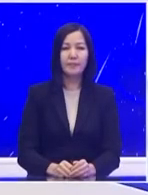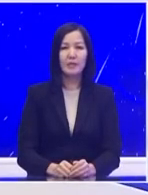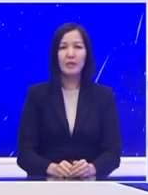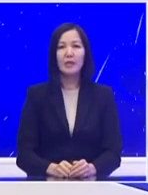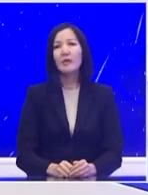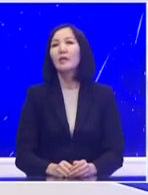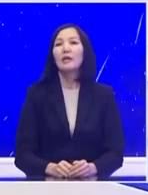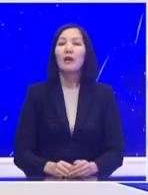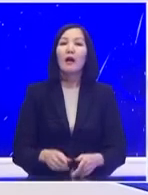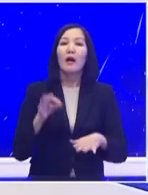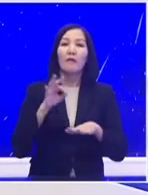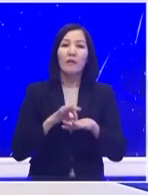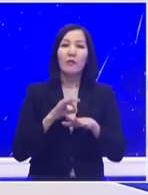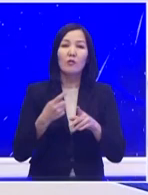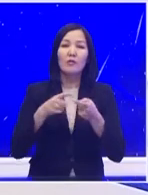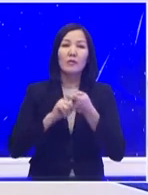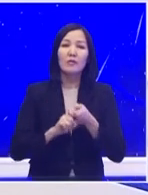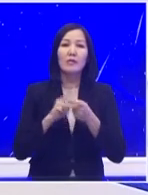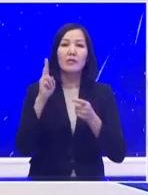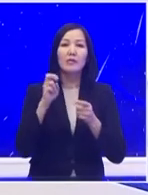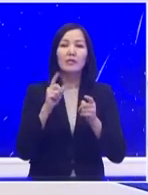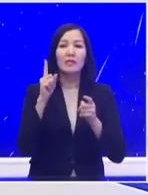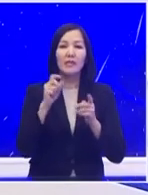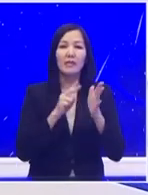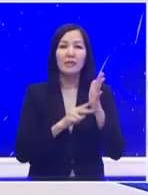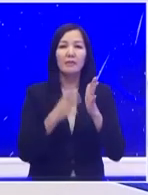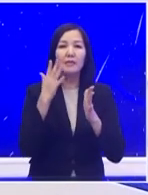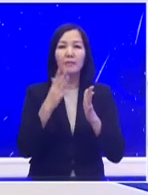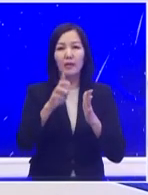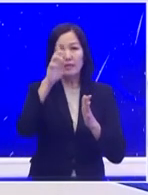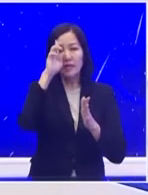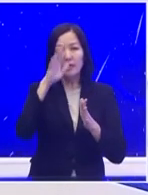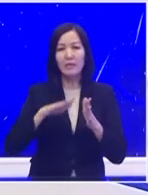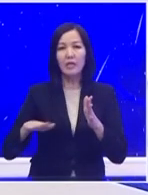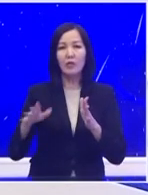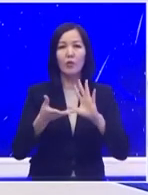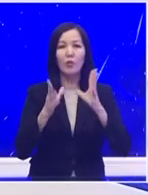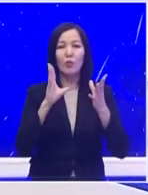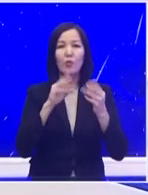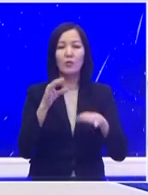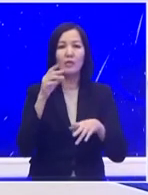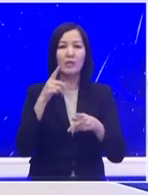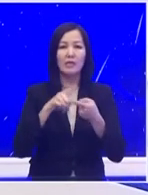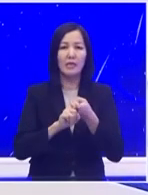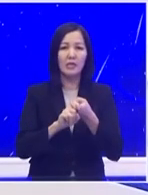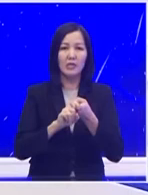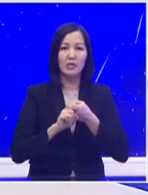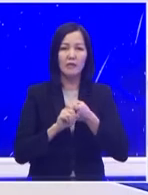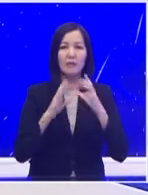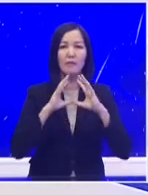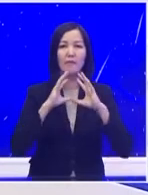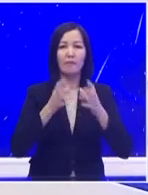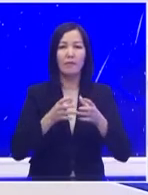А тем временем вирус распространился в 175 странах и территориях. Общее число заразившихся в мире уже